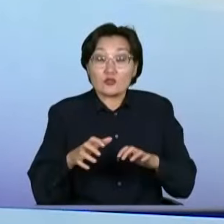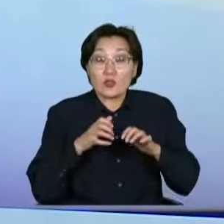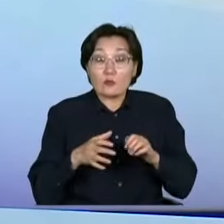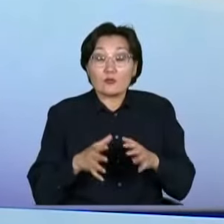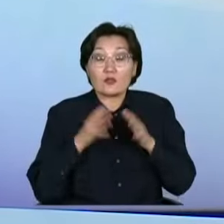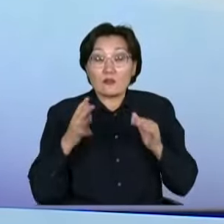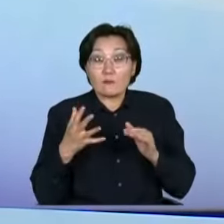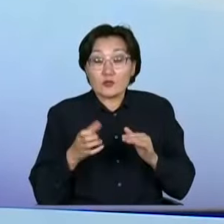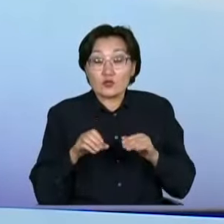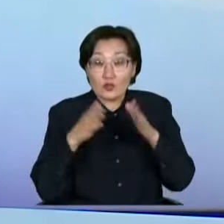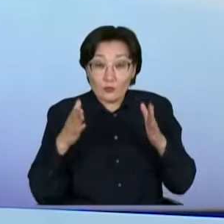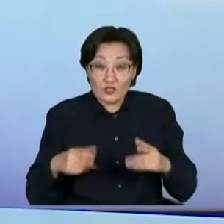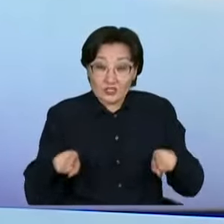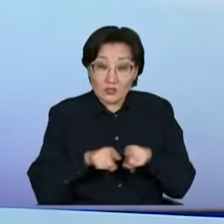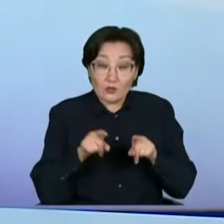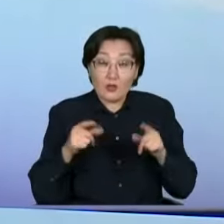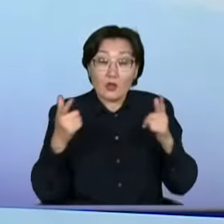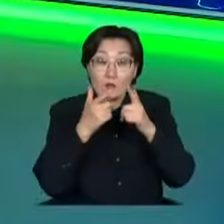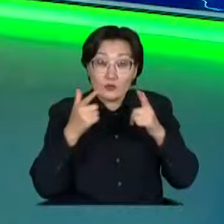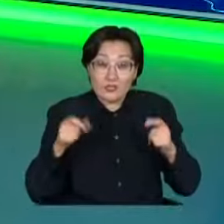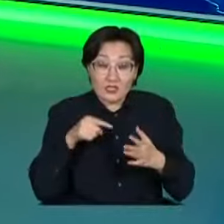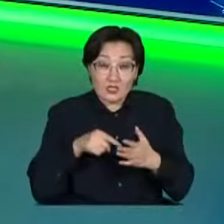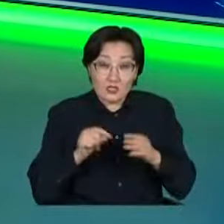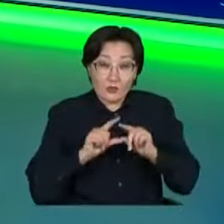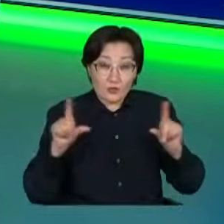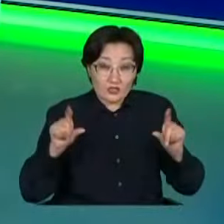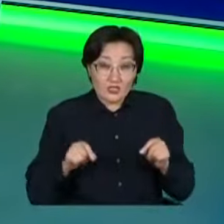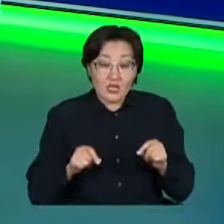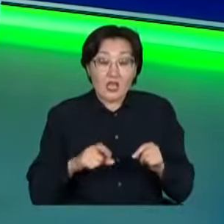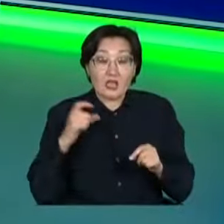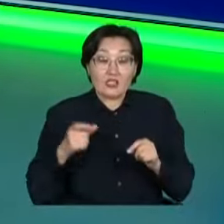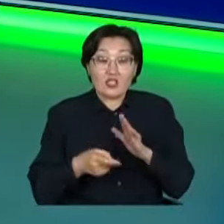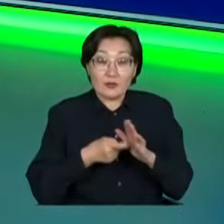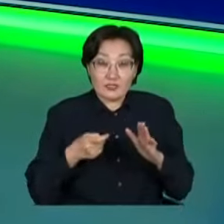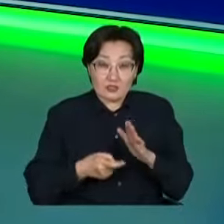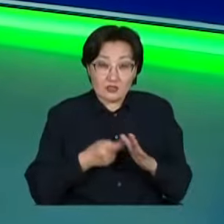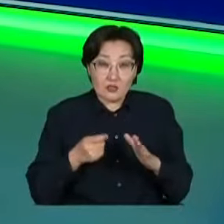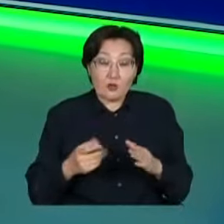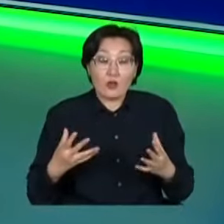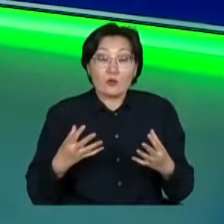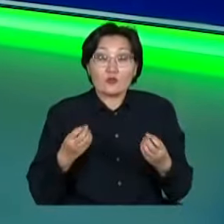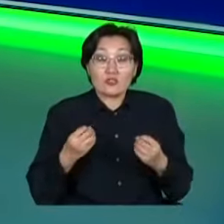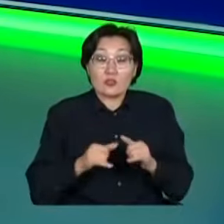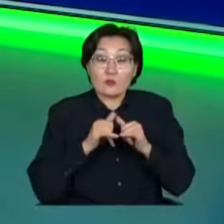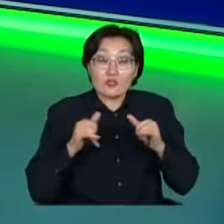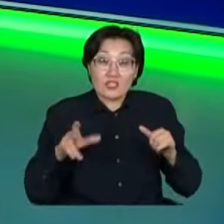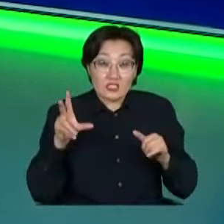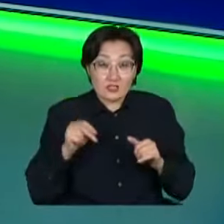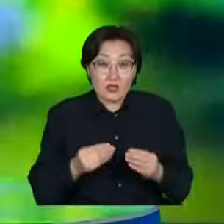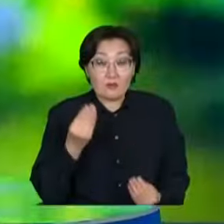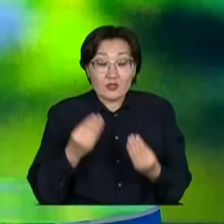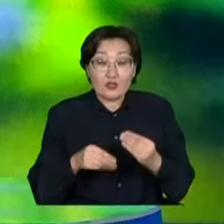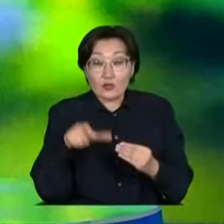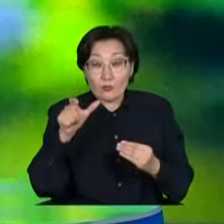500 терминалов. Такие цифры озвучили в городском департаменте экономических расследований. А вместе с тем увеличилось число